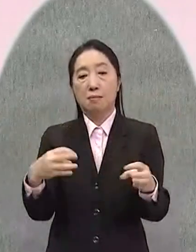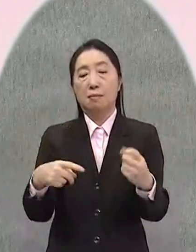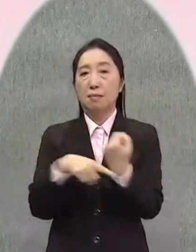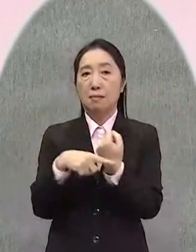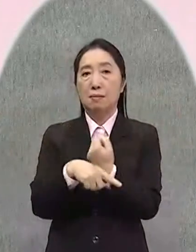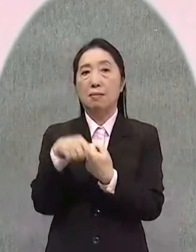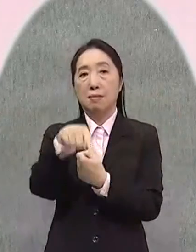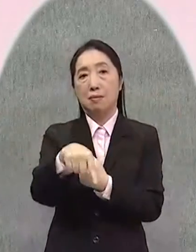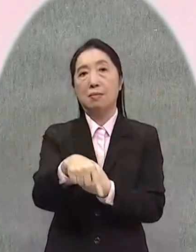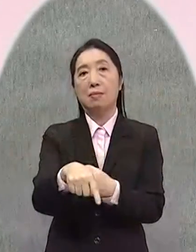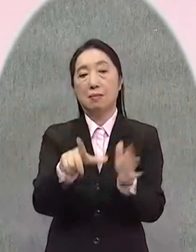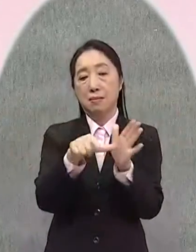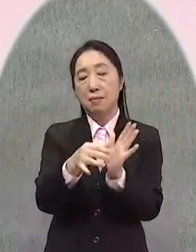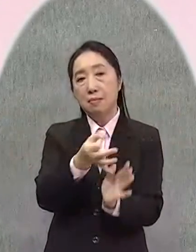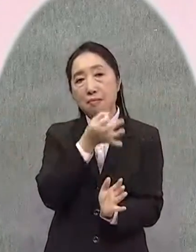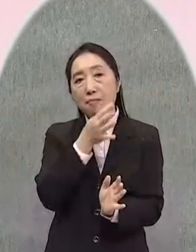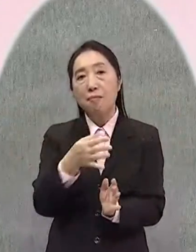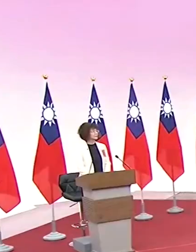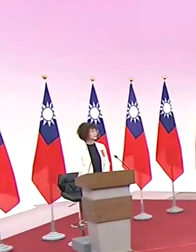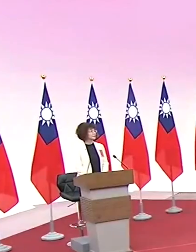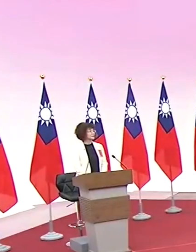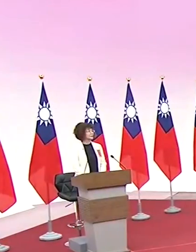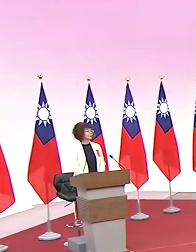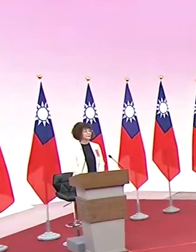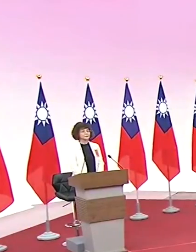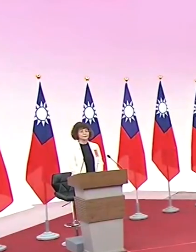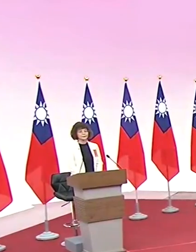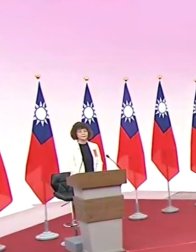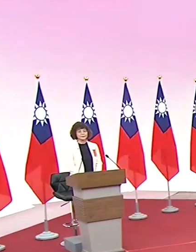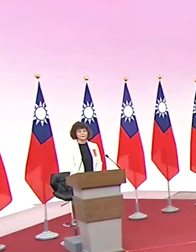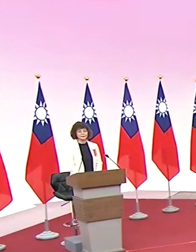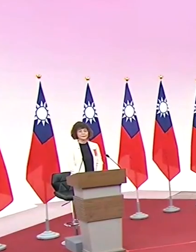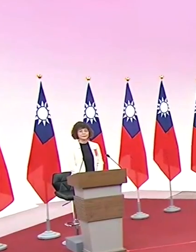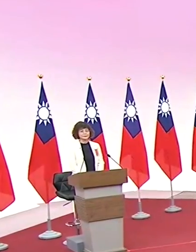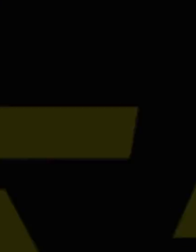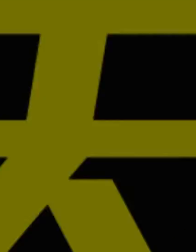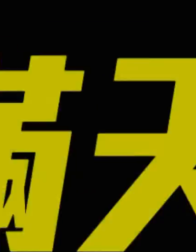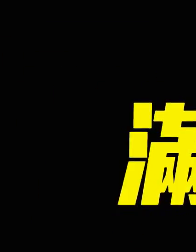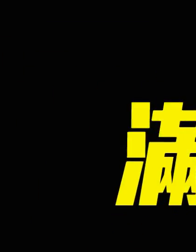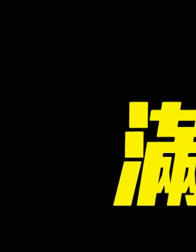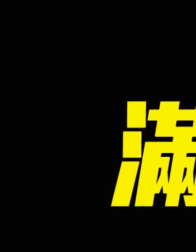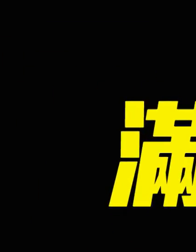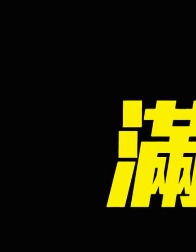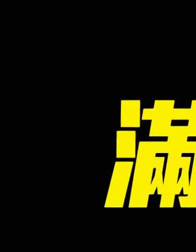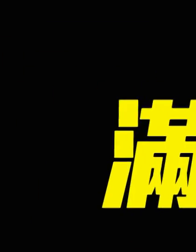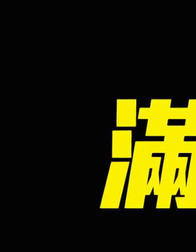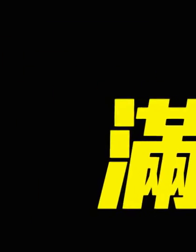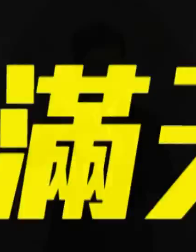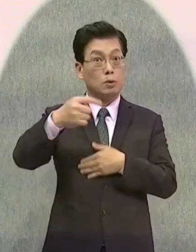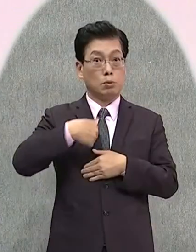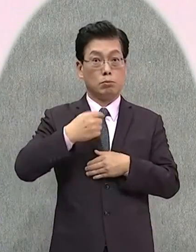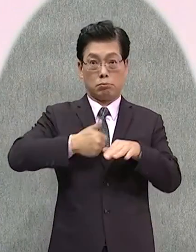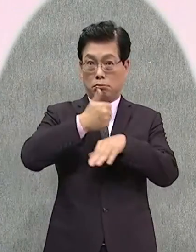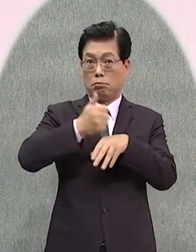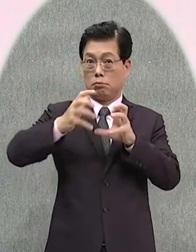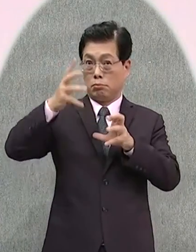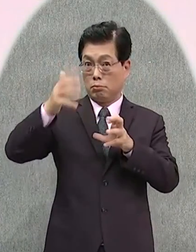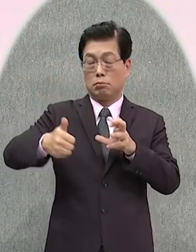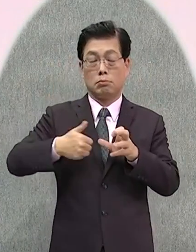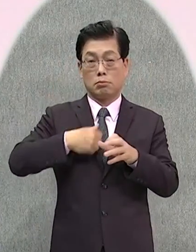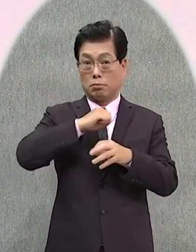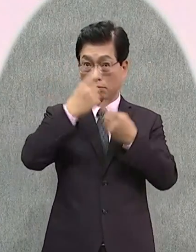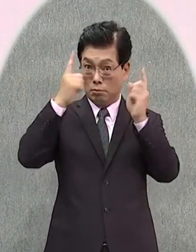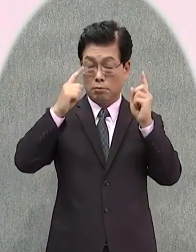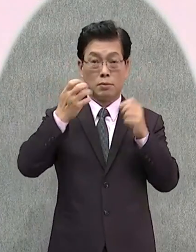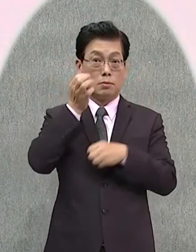空间来给大家做充分的讨论。 你来我往，冇讲到政见。 所有台湾大学生、